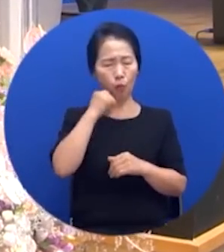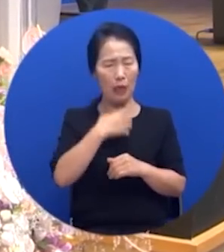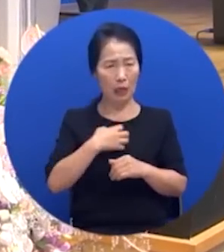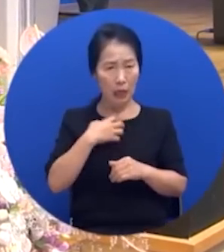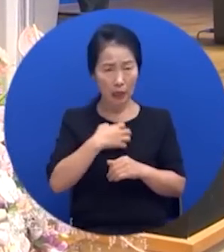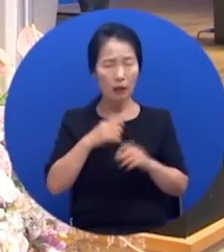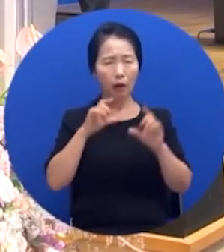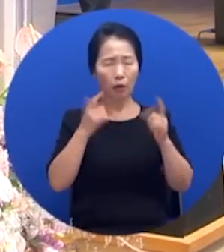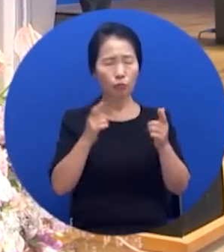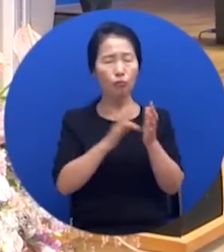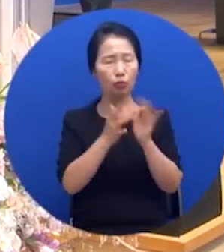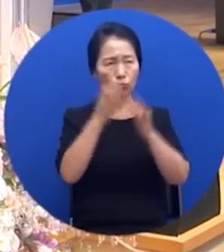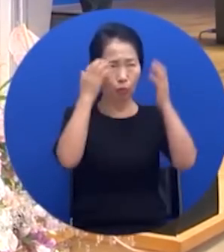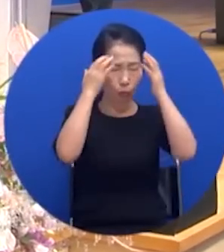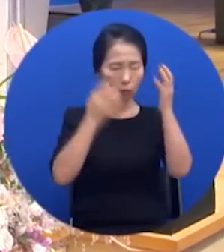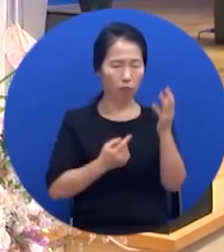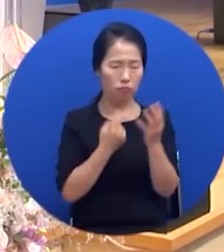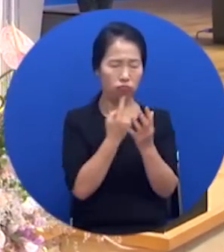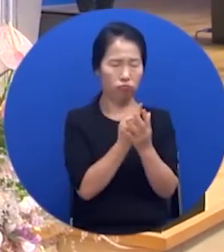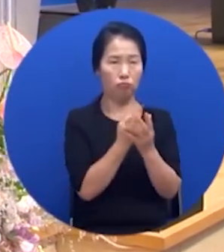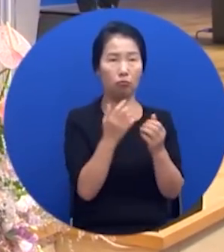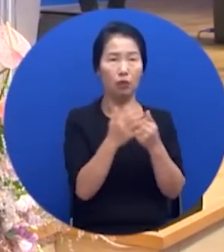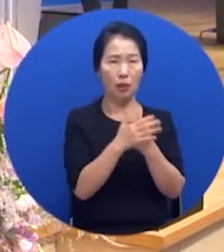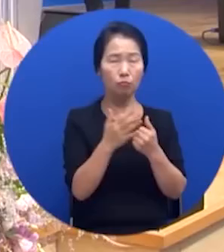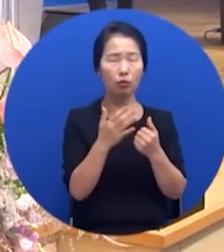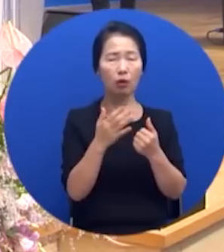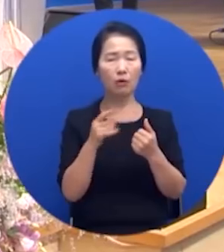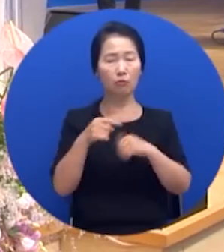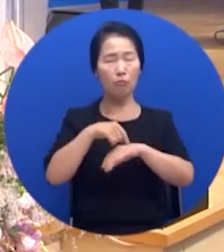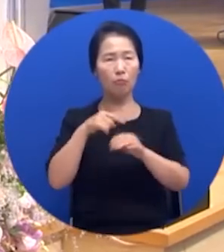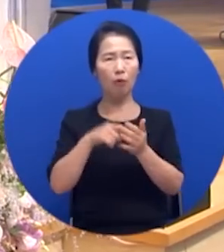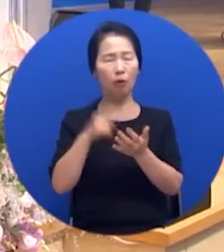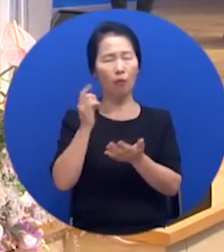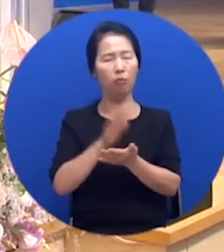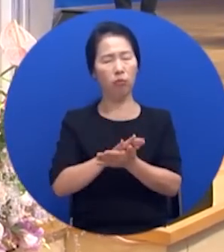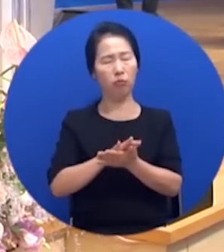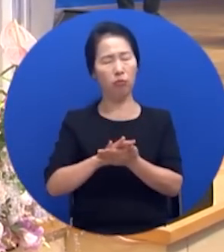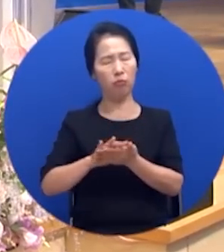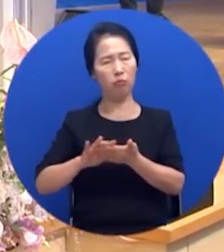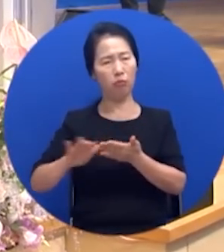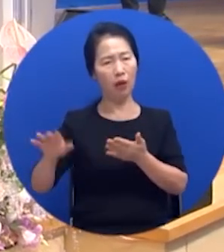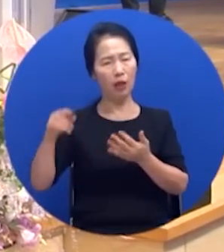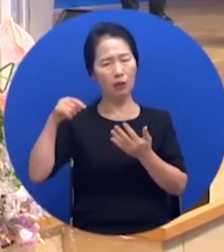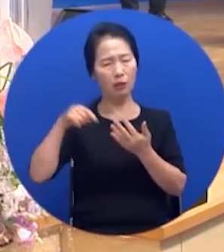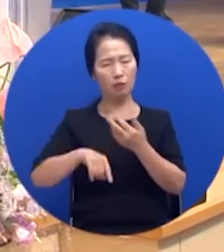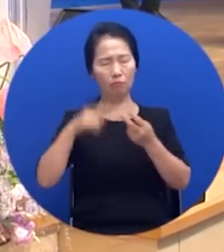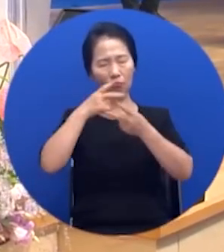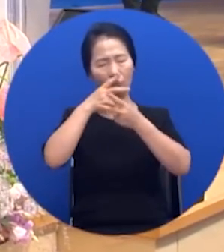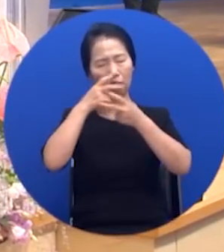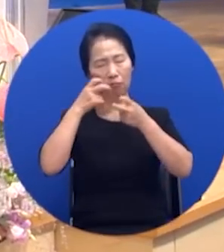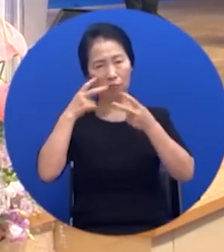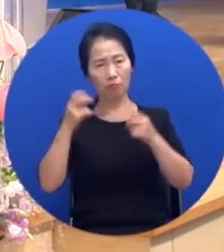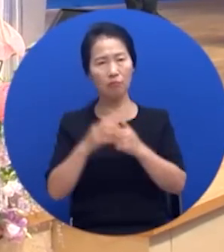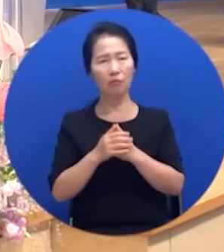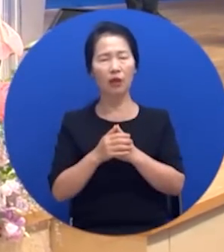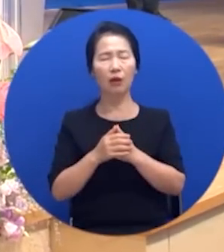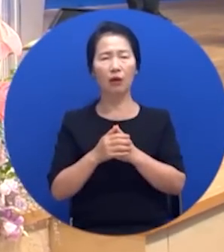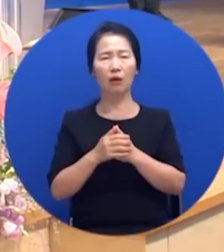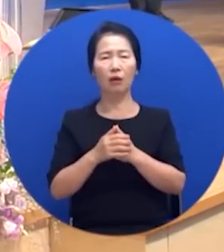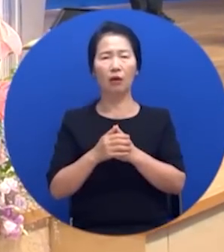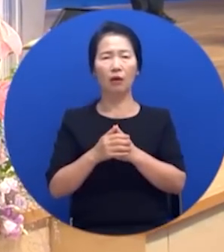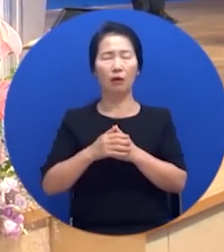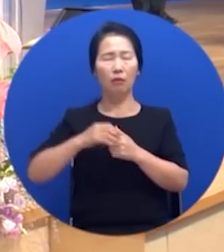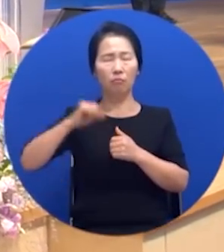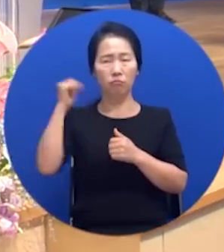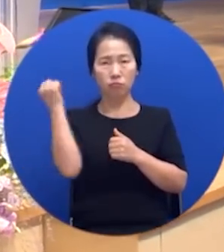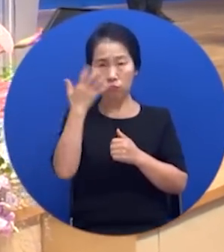환란에 동참하는 것이었기에 화평을 누렸기에 깊은 잠을 잘 수 있었습니다. 옥중 광채로 찾아오신